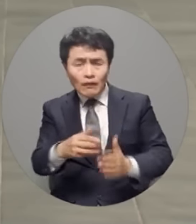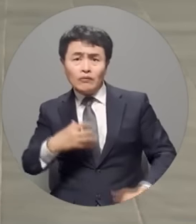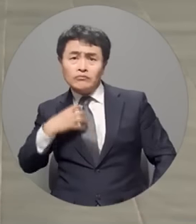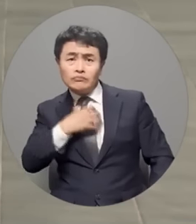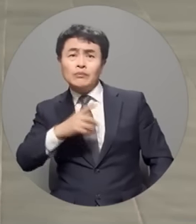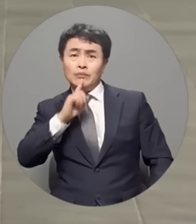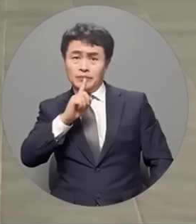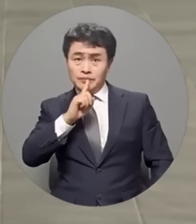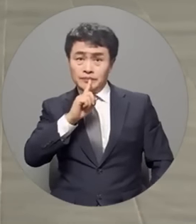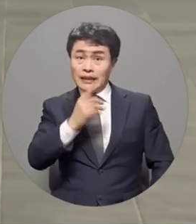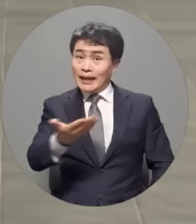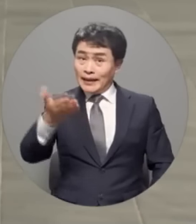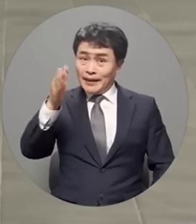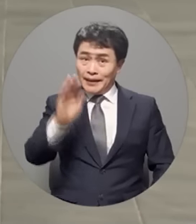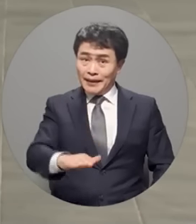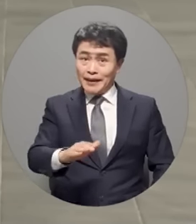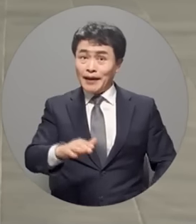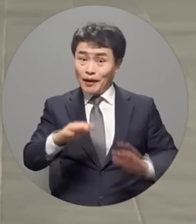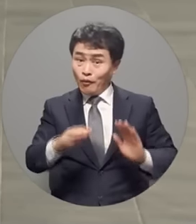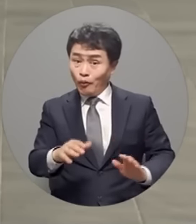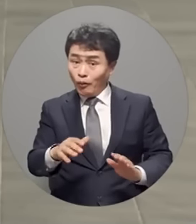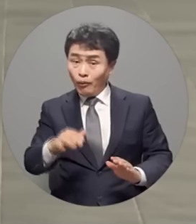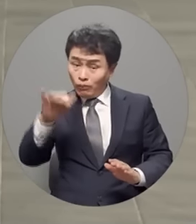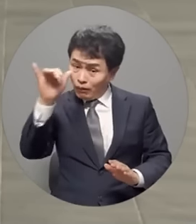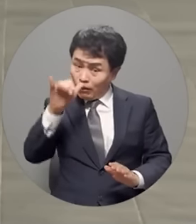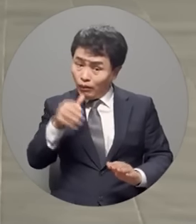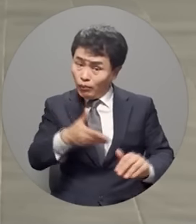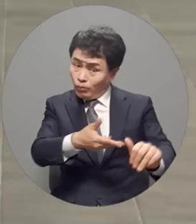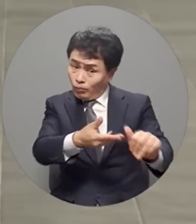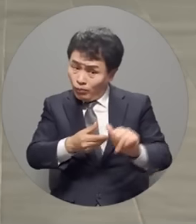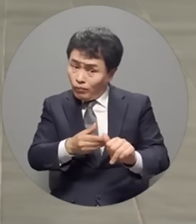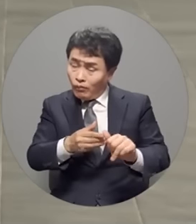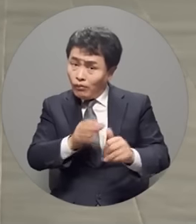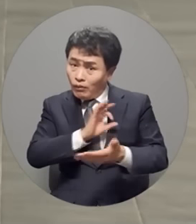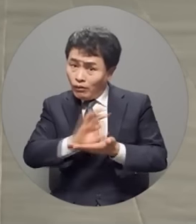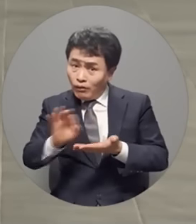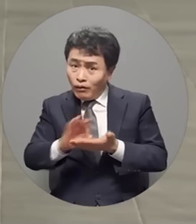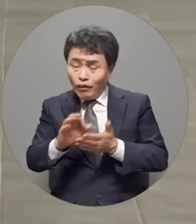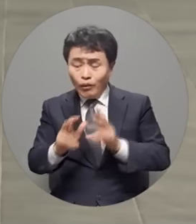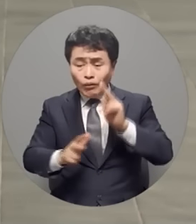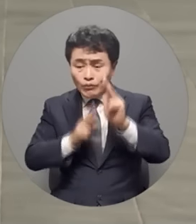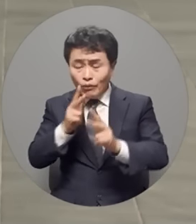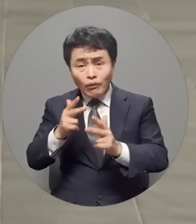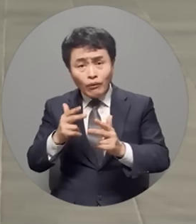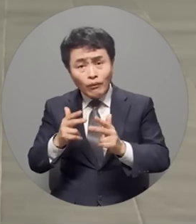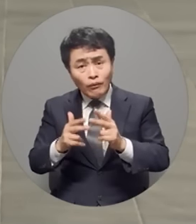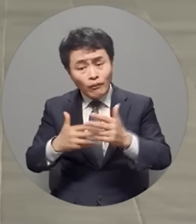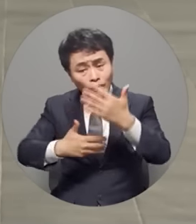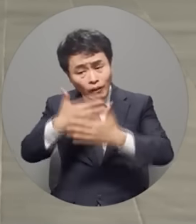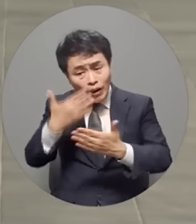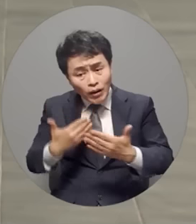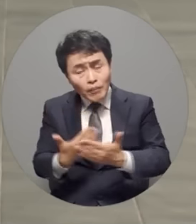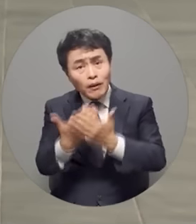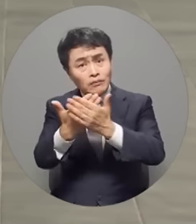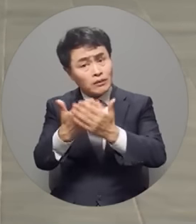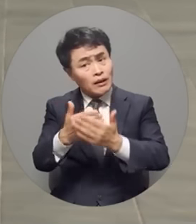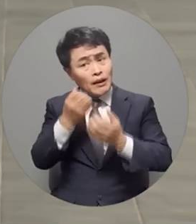있습니다. 하지만 도구로서의 인공지능이 영화산업 도약에 새로운 가능성을